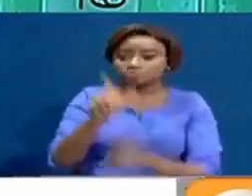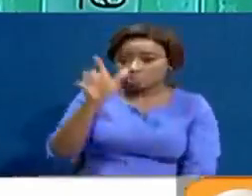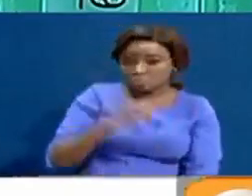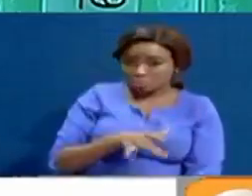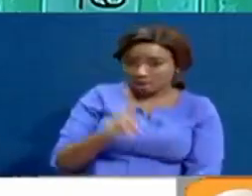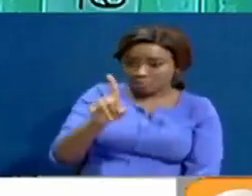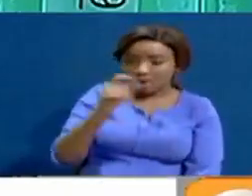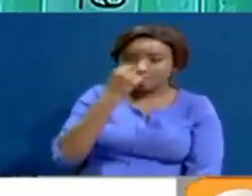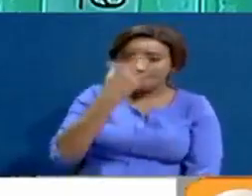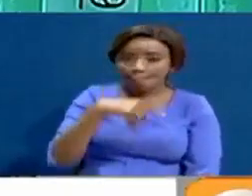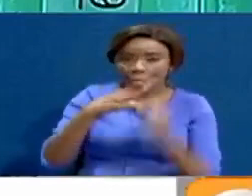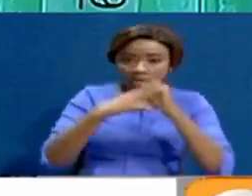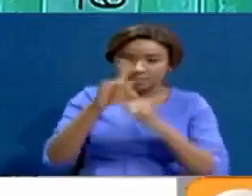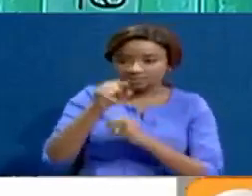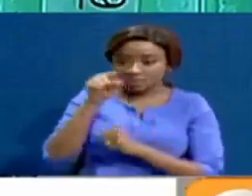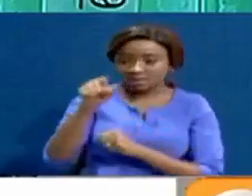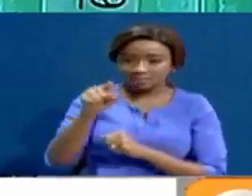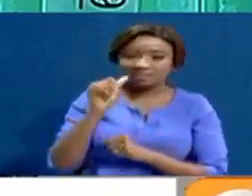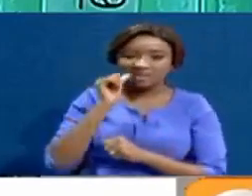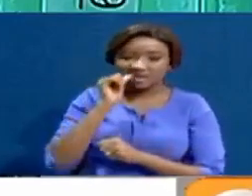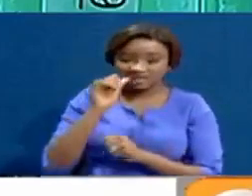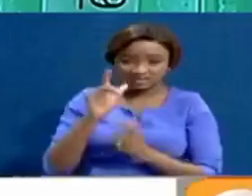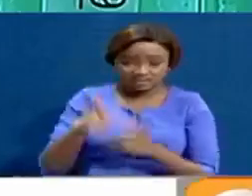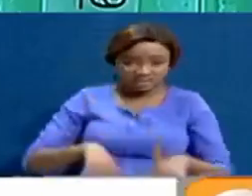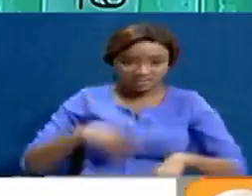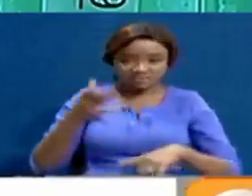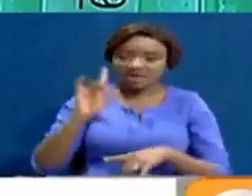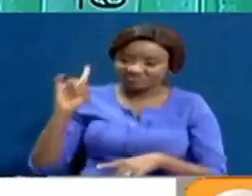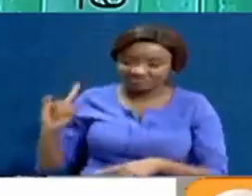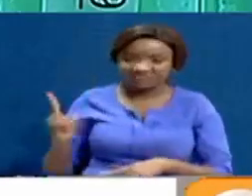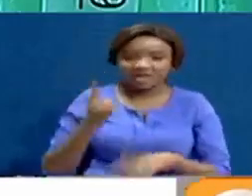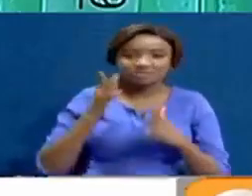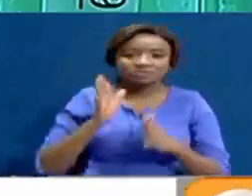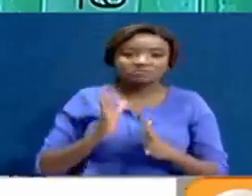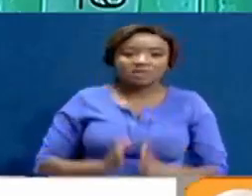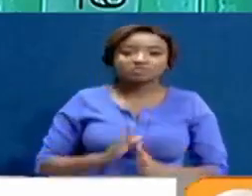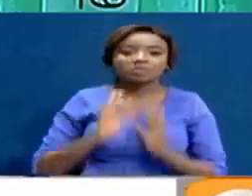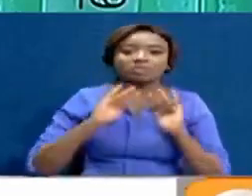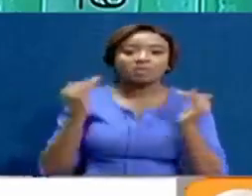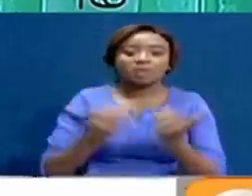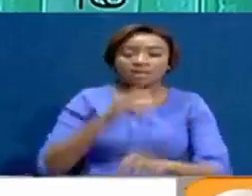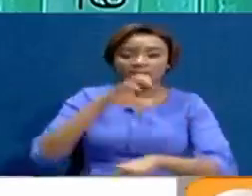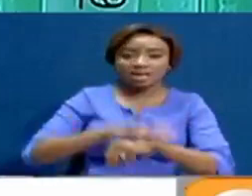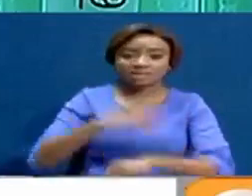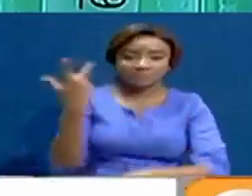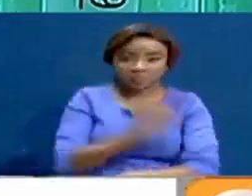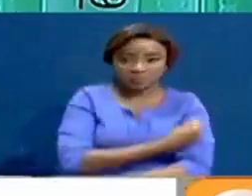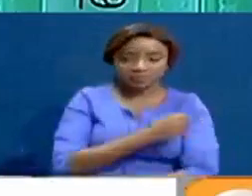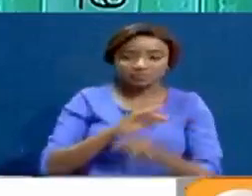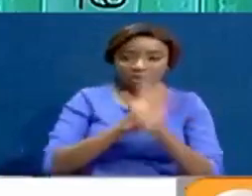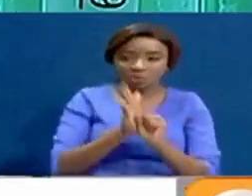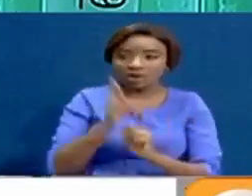mwenye umri wa miaka 90, raia wa nchi hiyo, akiwa wa kwanza duniani kupewa chanjo hiyo. Margaret Keenan, ambaye atafikisha